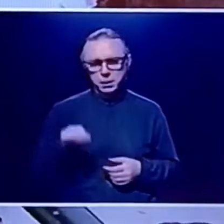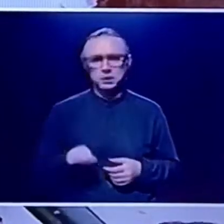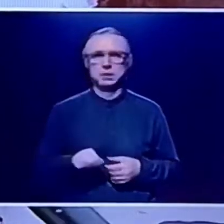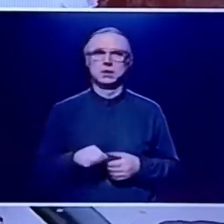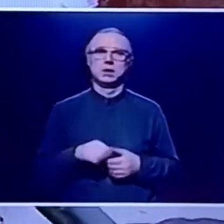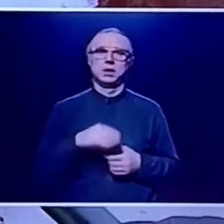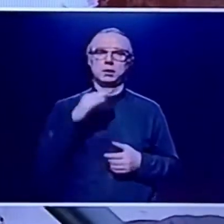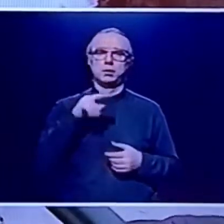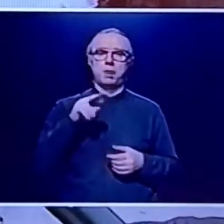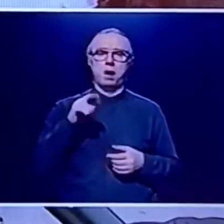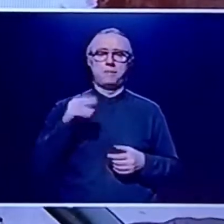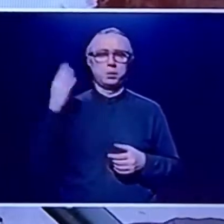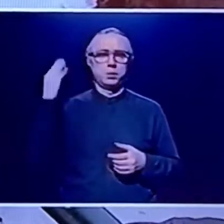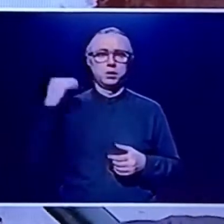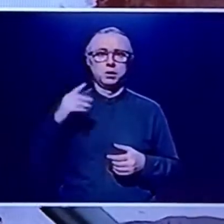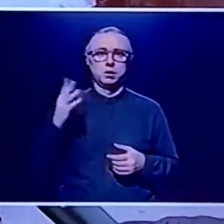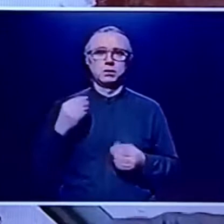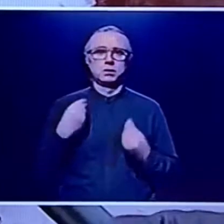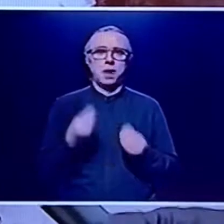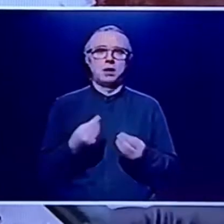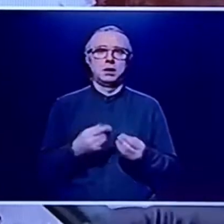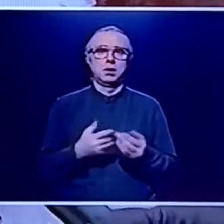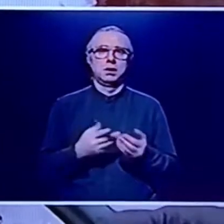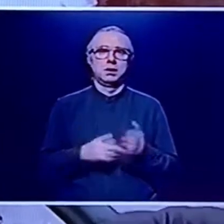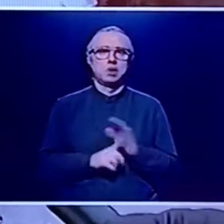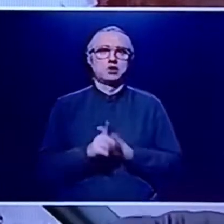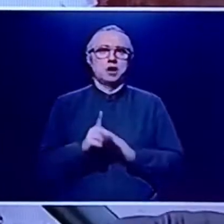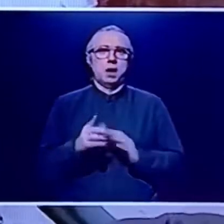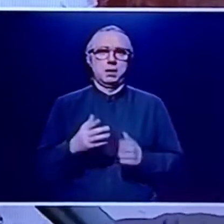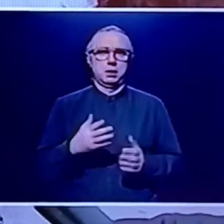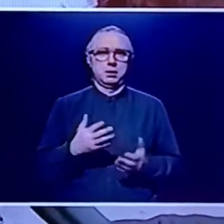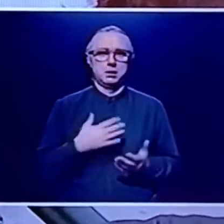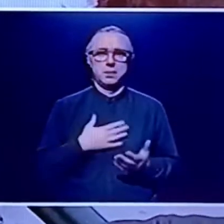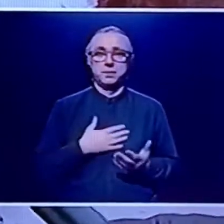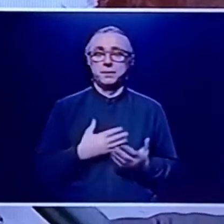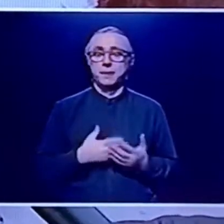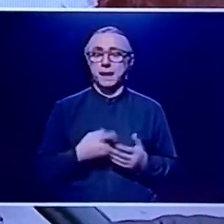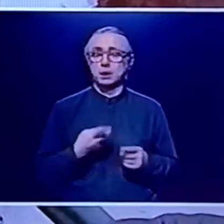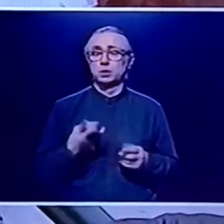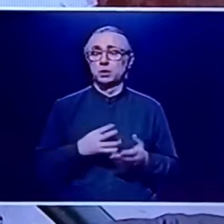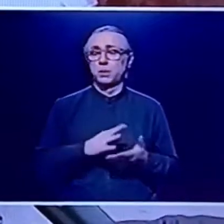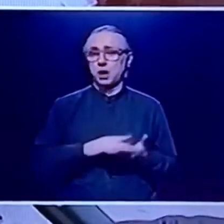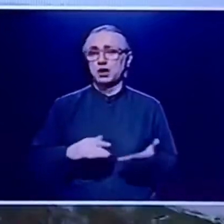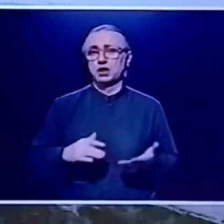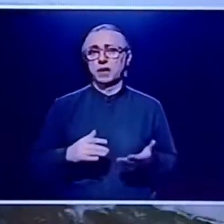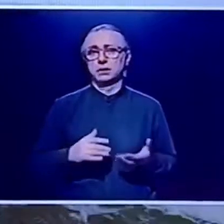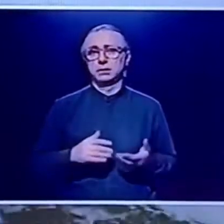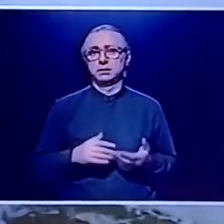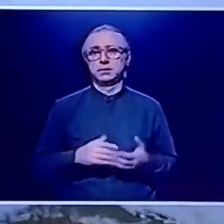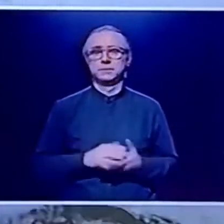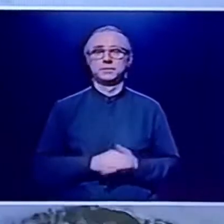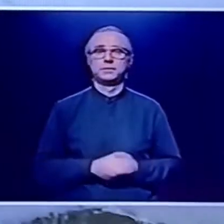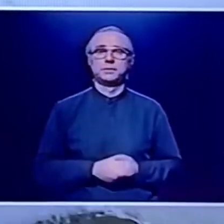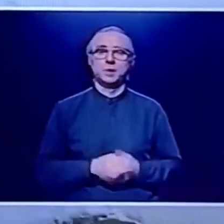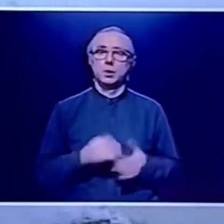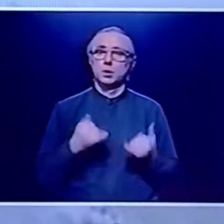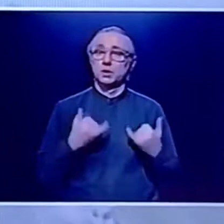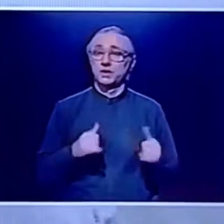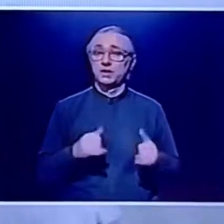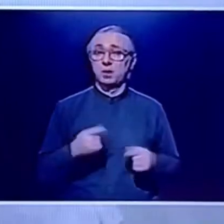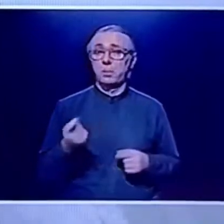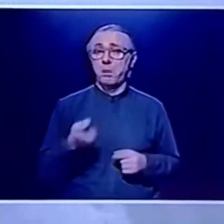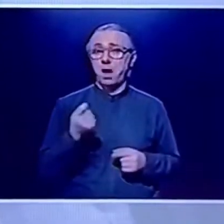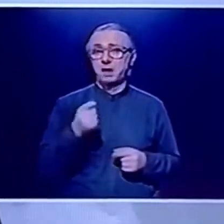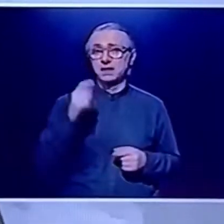он дал это начало нам, понимаете, потому что это нужно продолжать обязательно, и приход должен этим жить. Удивительно, что мало известно